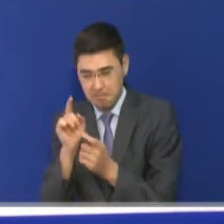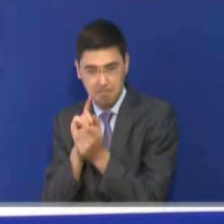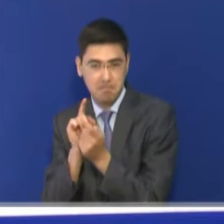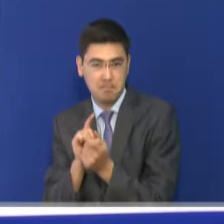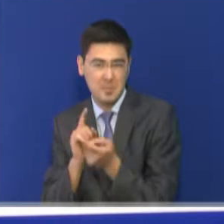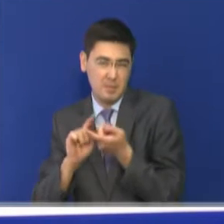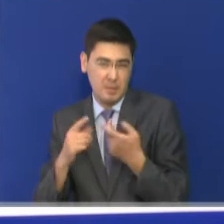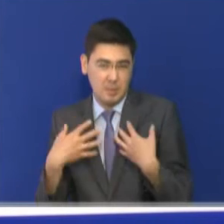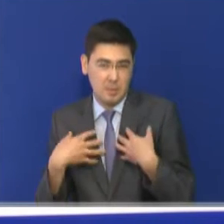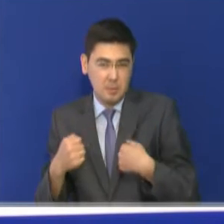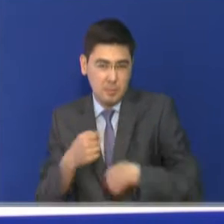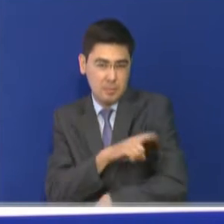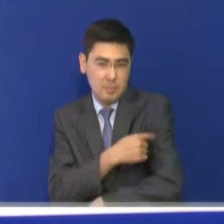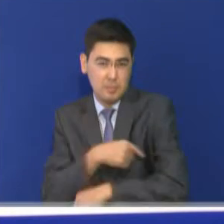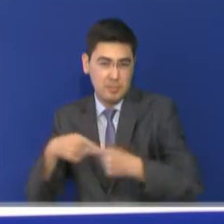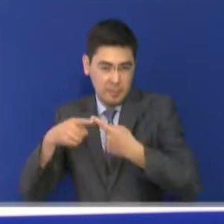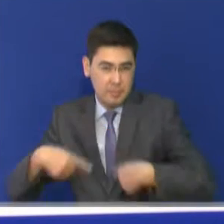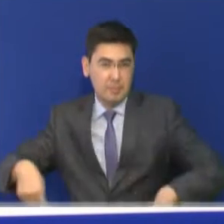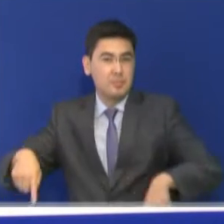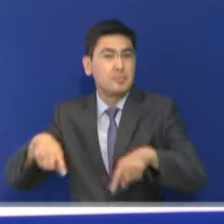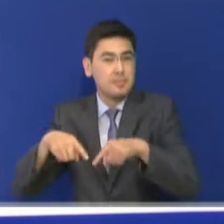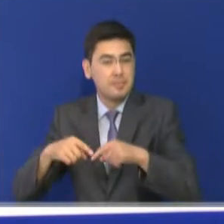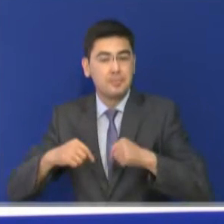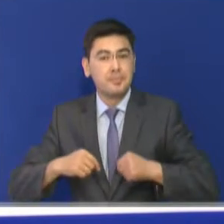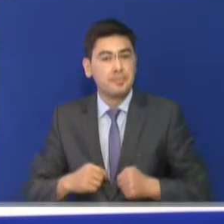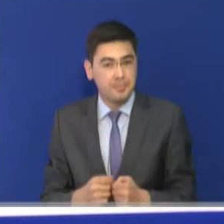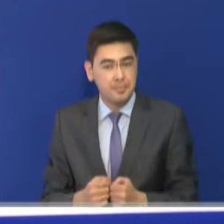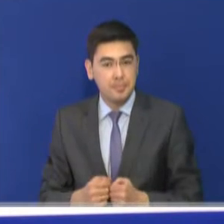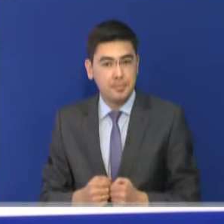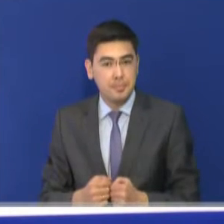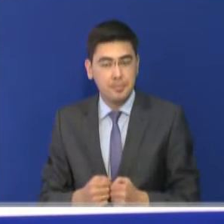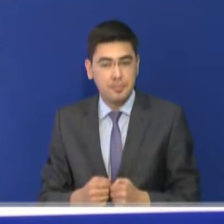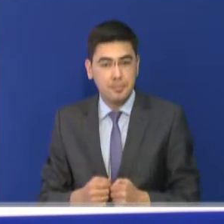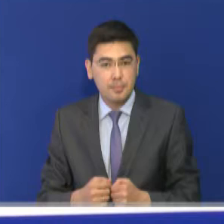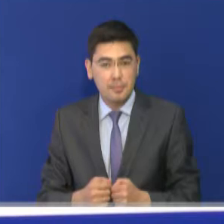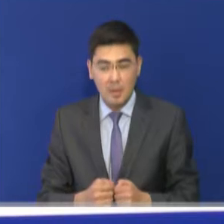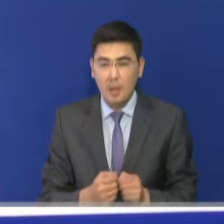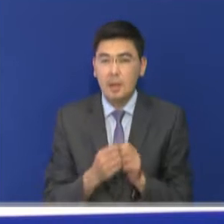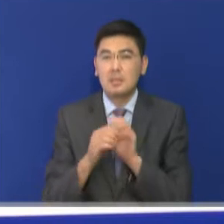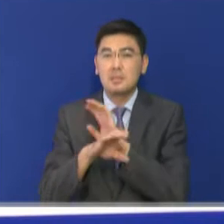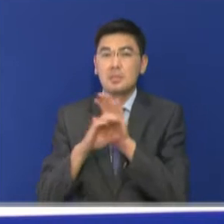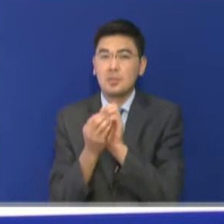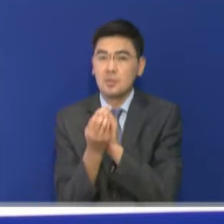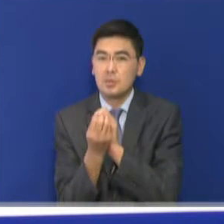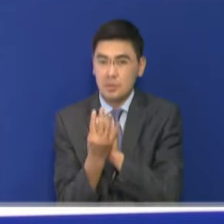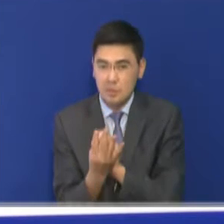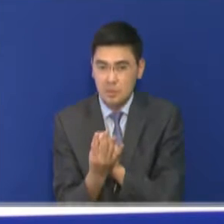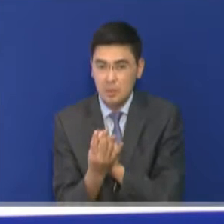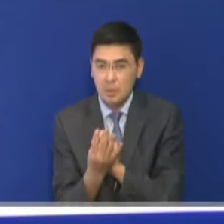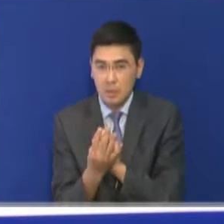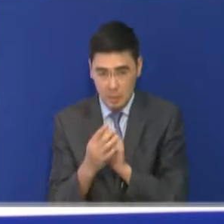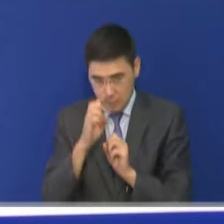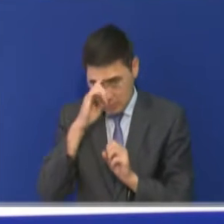вопросам здравоохранения, передает корреспондент Казинформ. В целях соблюдения требований статьи 14 Конституции Республики Казахстан